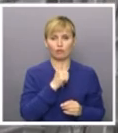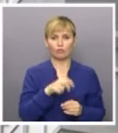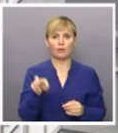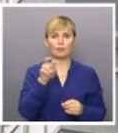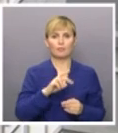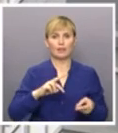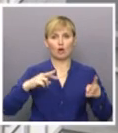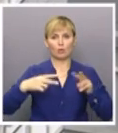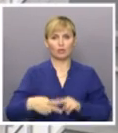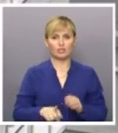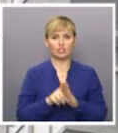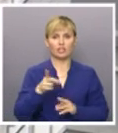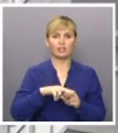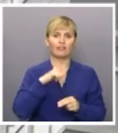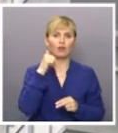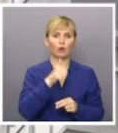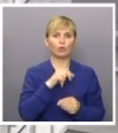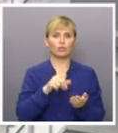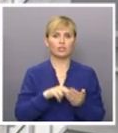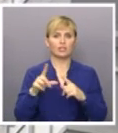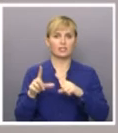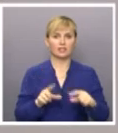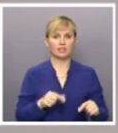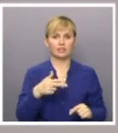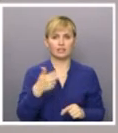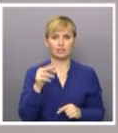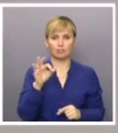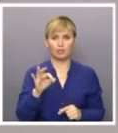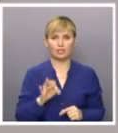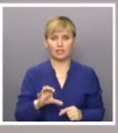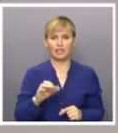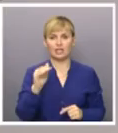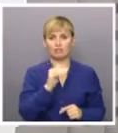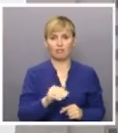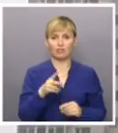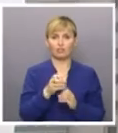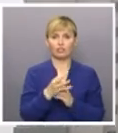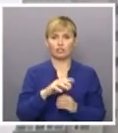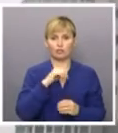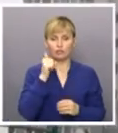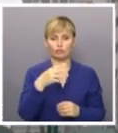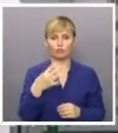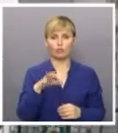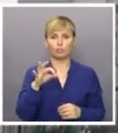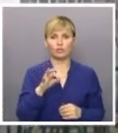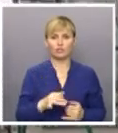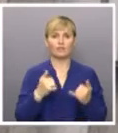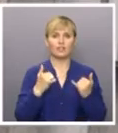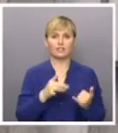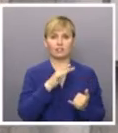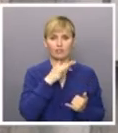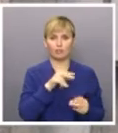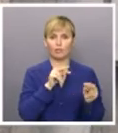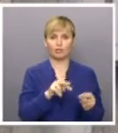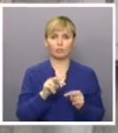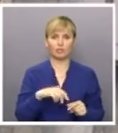долларовом эквиваленте с начала текущего года цены сократились на 33%, а с февраля 2014 года на 40%. В настоящий момент, по